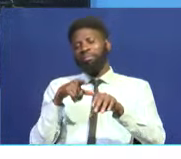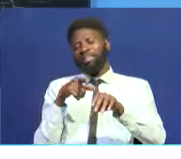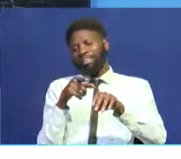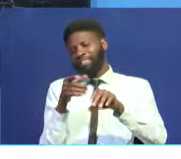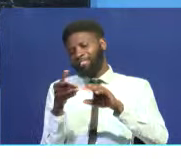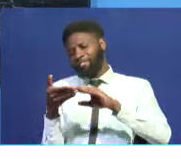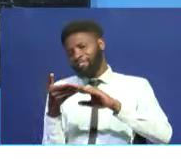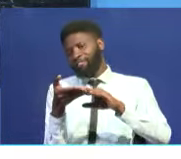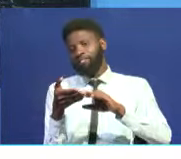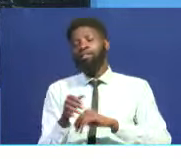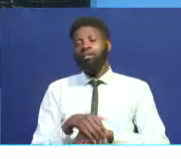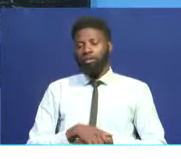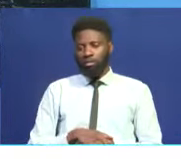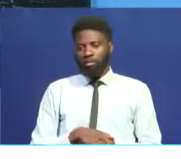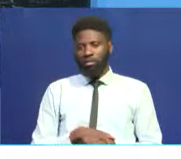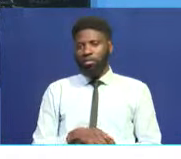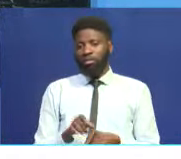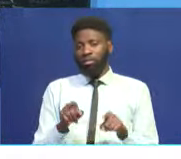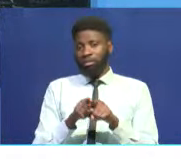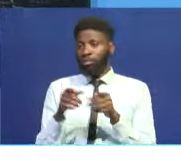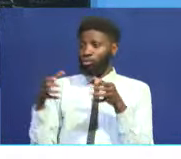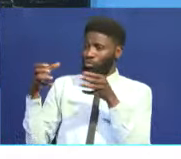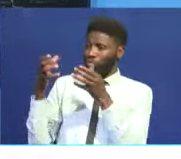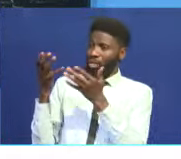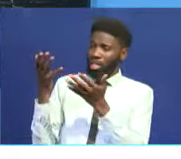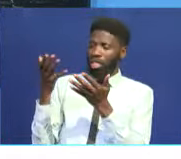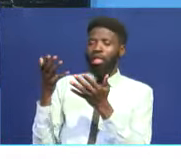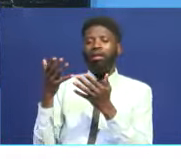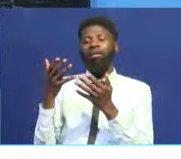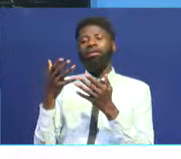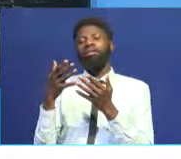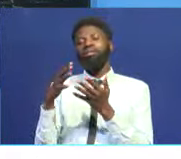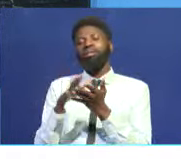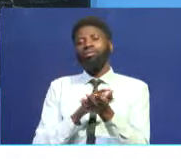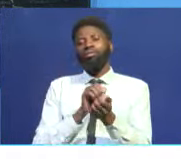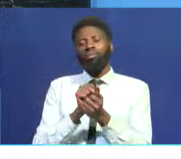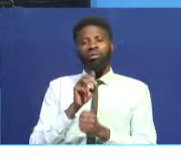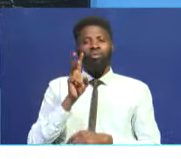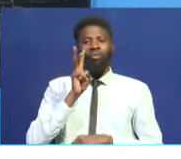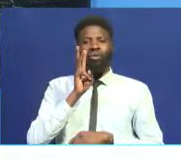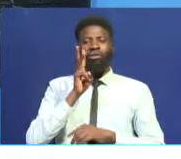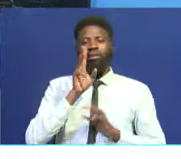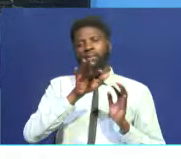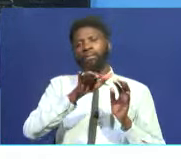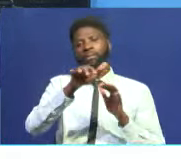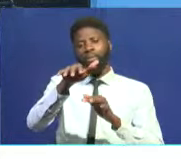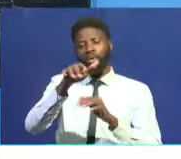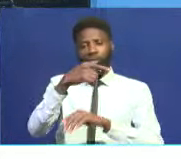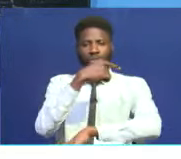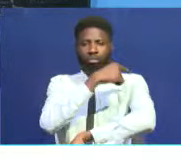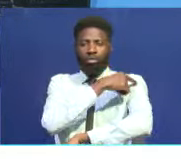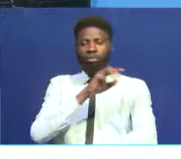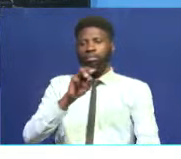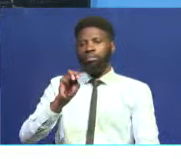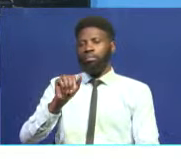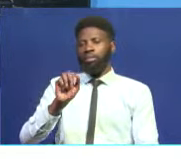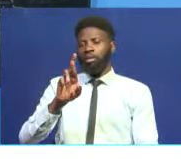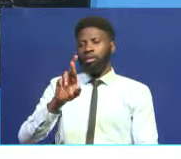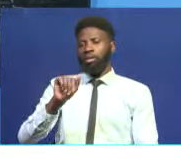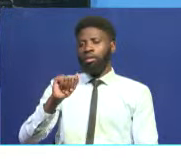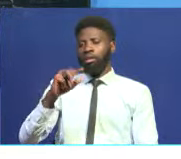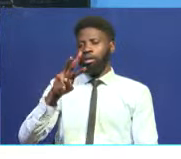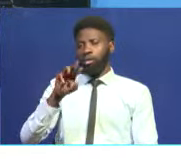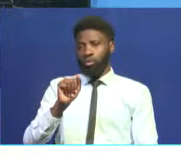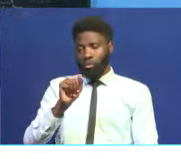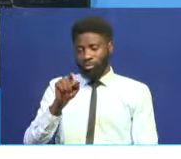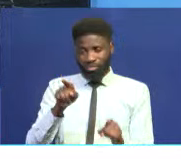kwa kuharibu mabomba ya maji yanayosambaza maji katika hospitali ya Maragua Level 4 pamoja na taasisi ya kiufundi na mafunzo anuwai